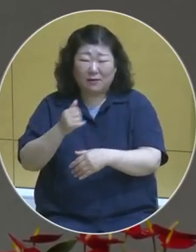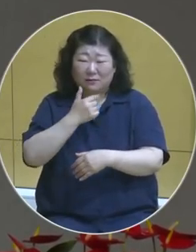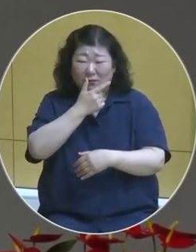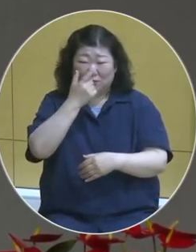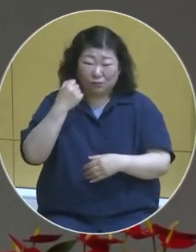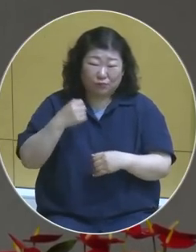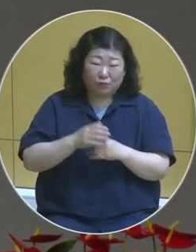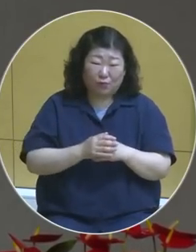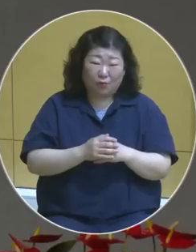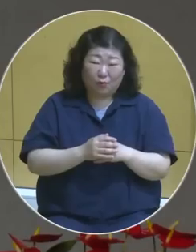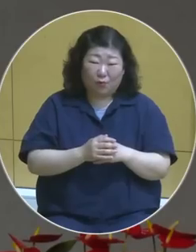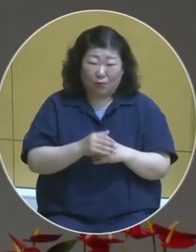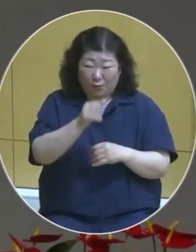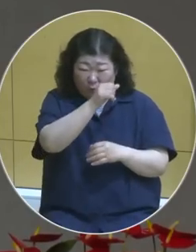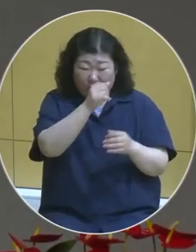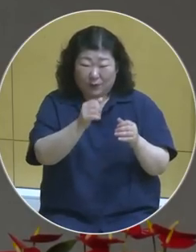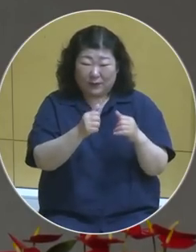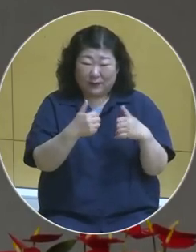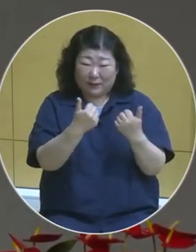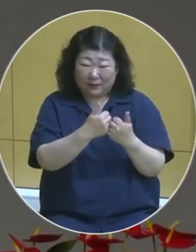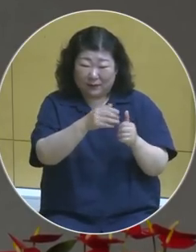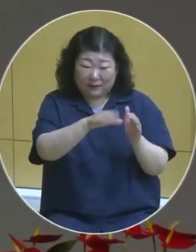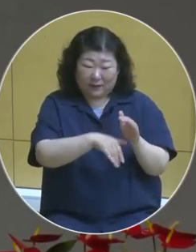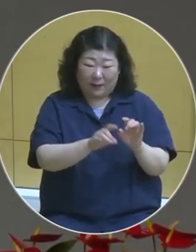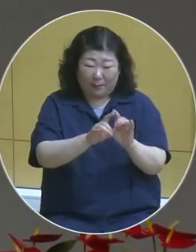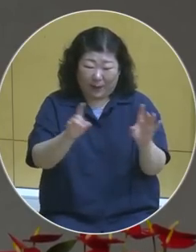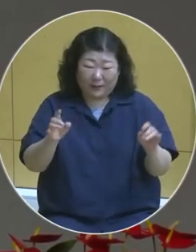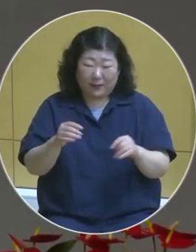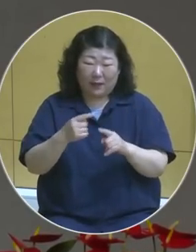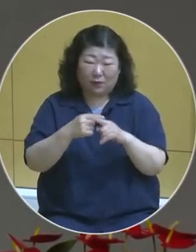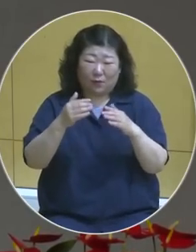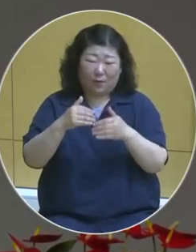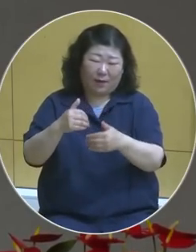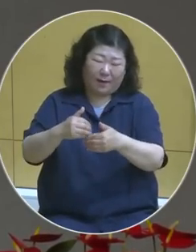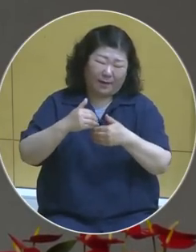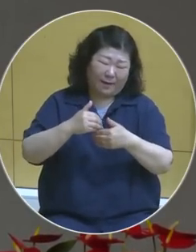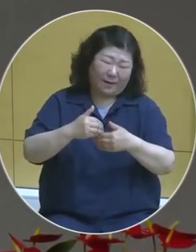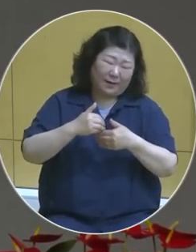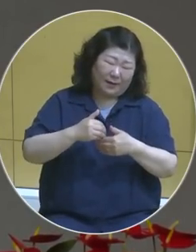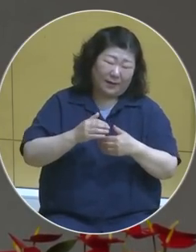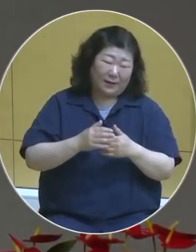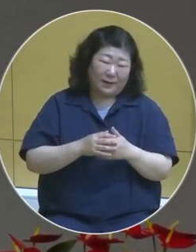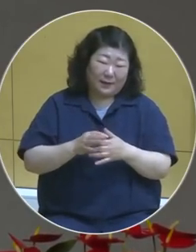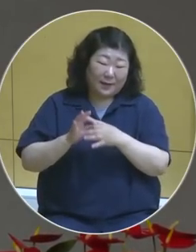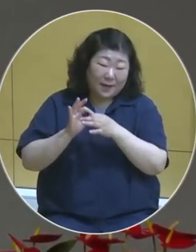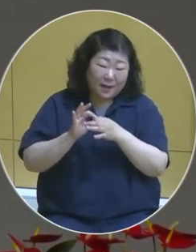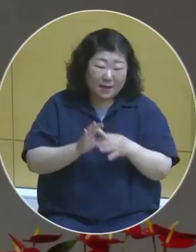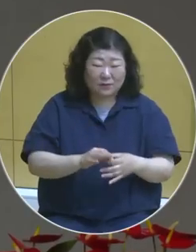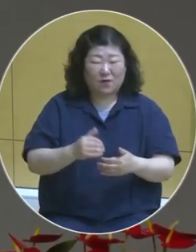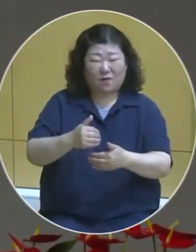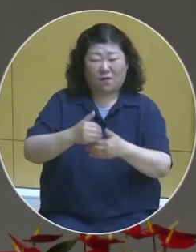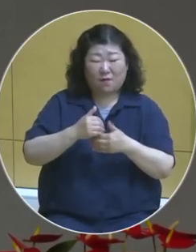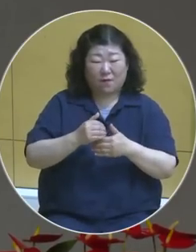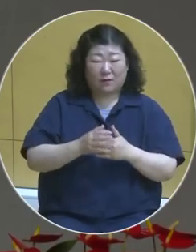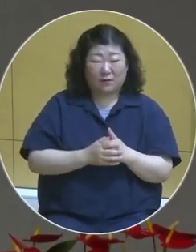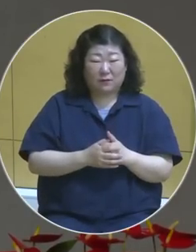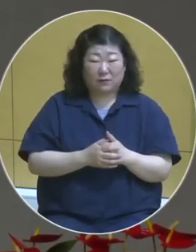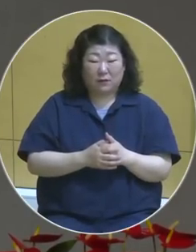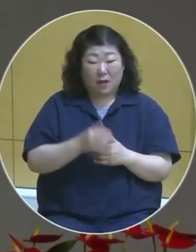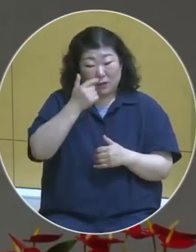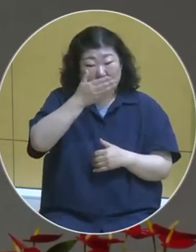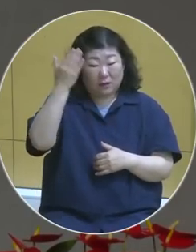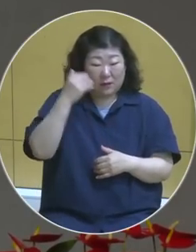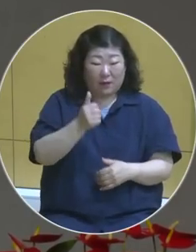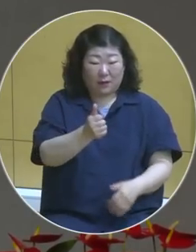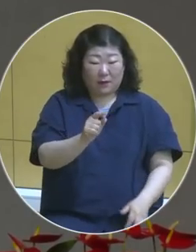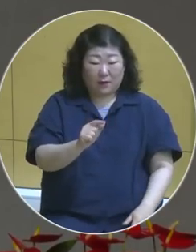당회 때마다 교회에서 올라오는 문제가 그거였어요. 그래서 어떻게 이 공간을 마련할까? 그때 여러분 그 우리가 헌당 예배 영상에서 본 것처럼 우리